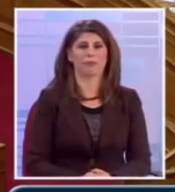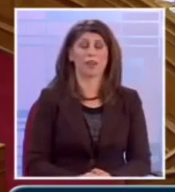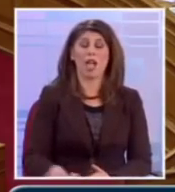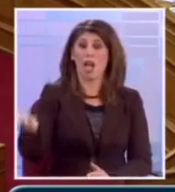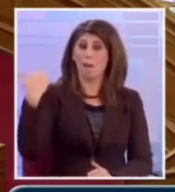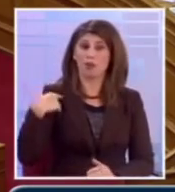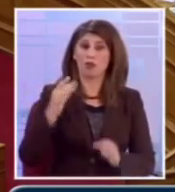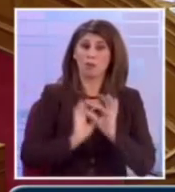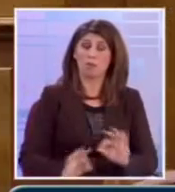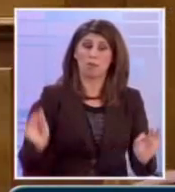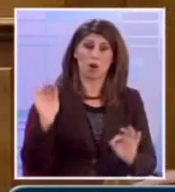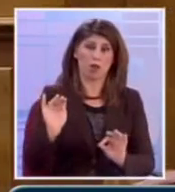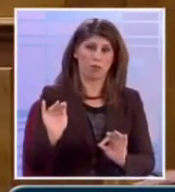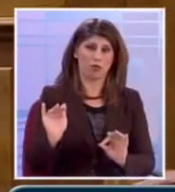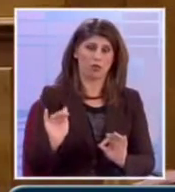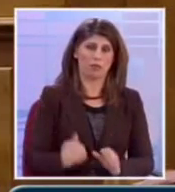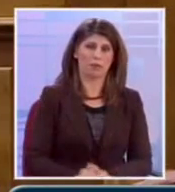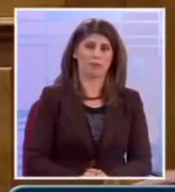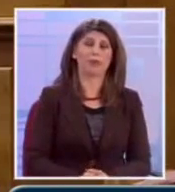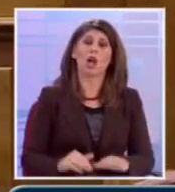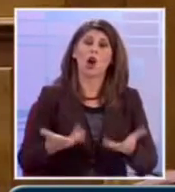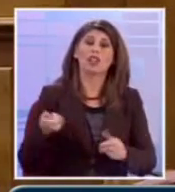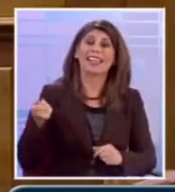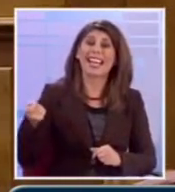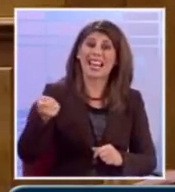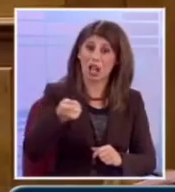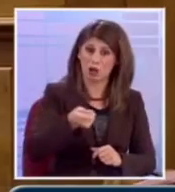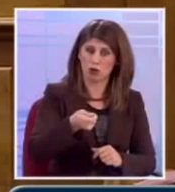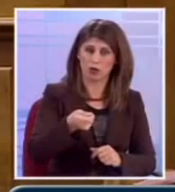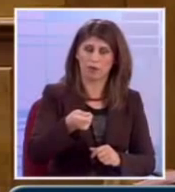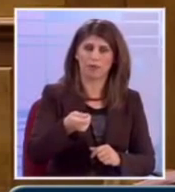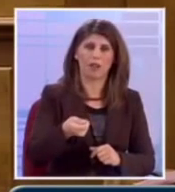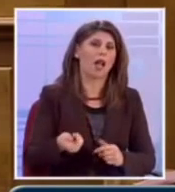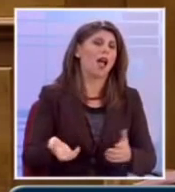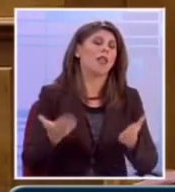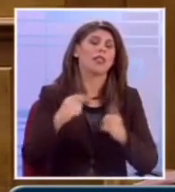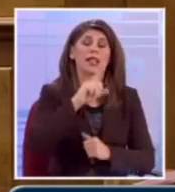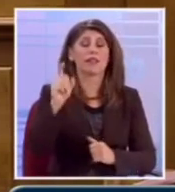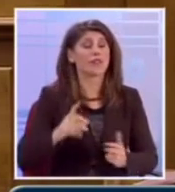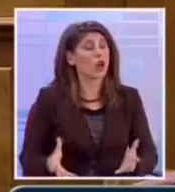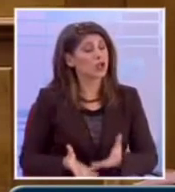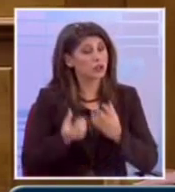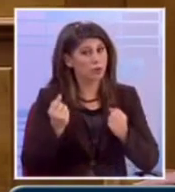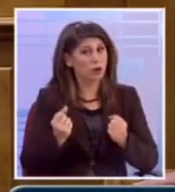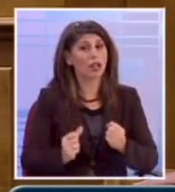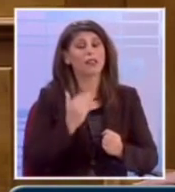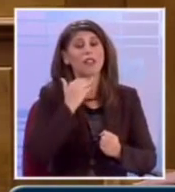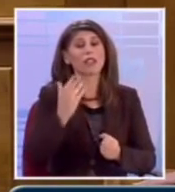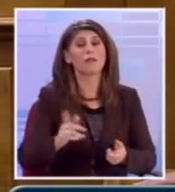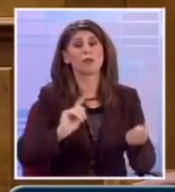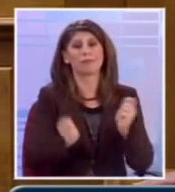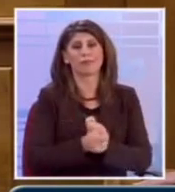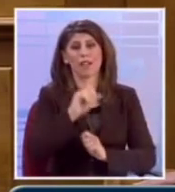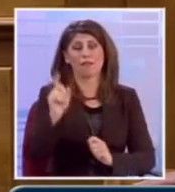Από τότε προειδοποιούσαμε ότι το χρέος δεν είναι βιώσιμο και δεν μπορεί να γίνει